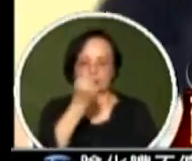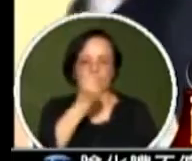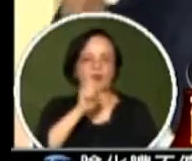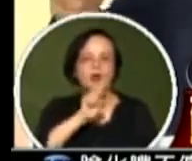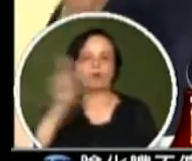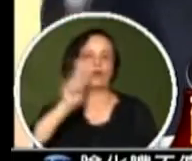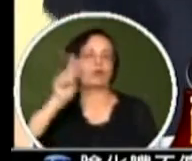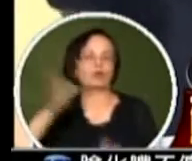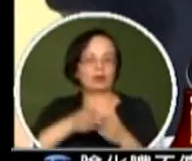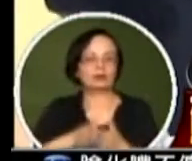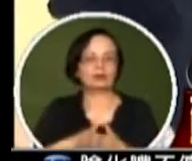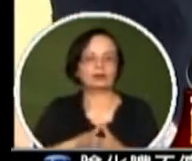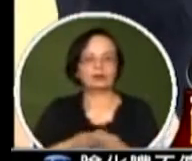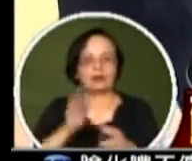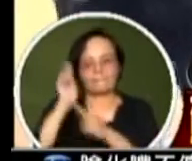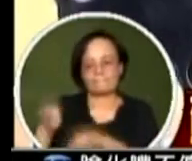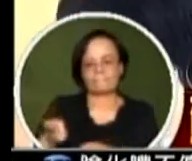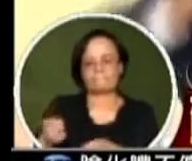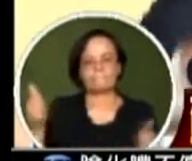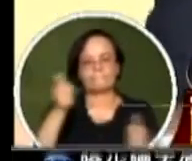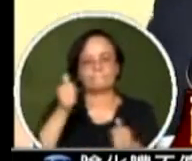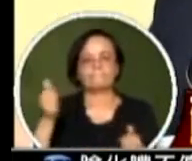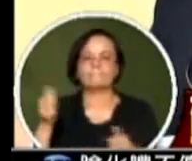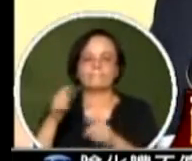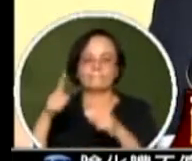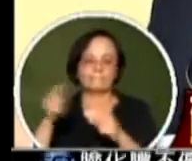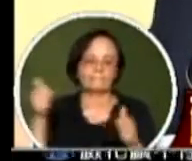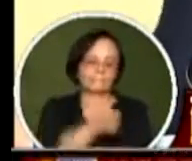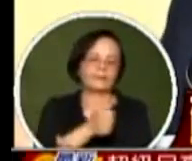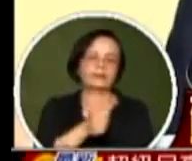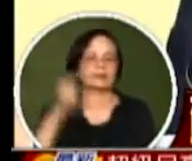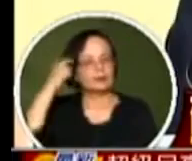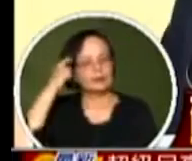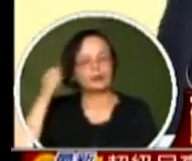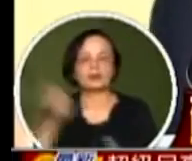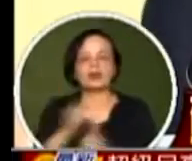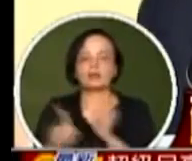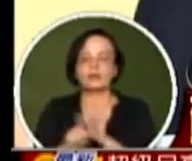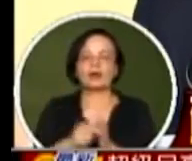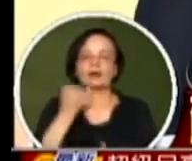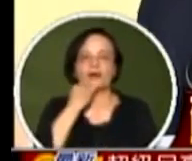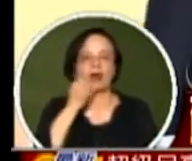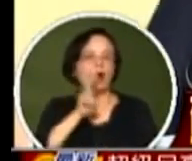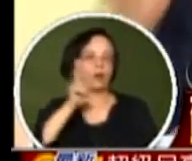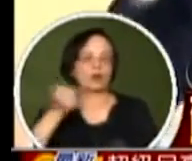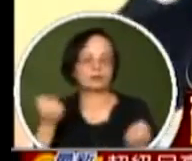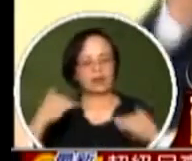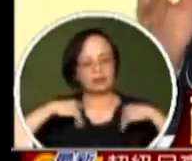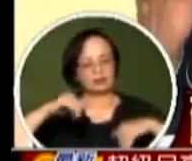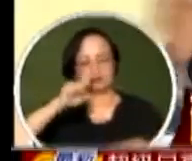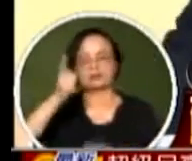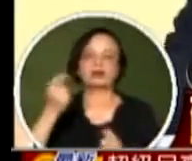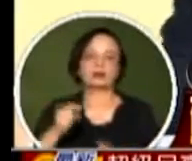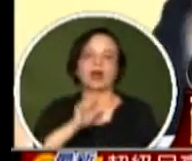是派民意代表伫民意机关发声，或者是就街头发声，所以无论是议会或者